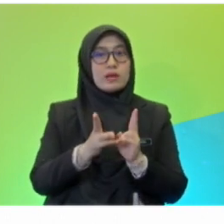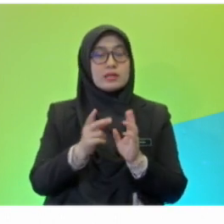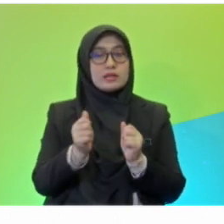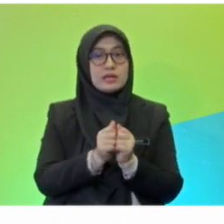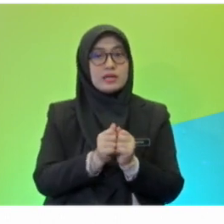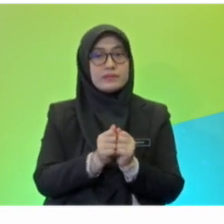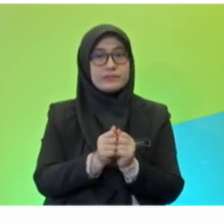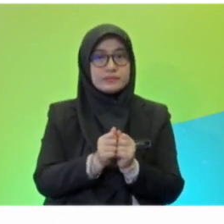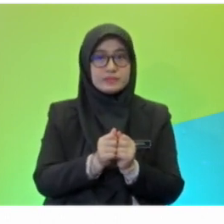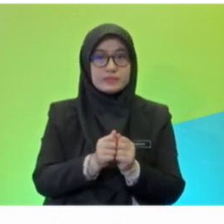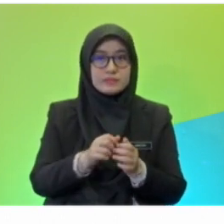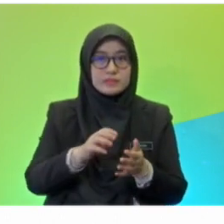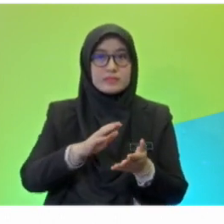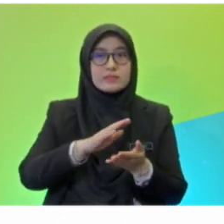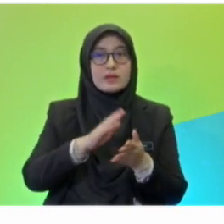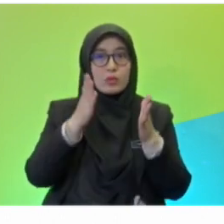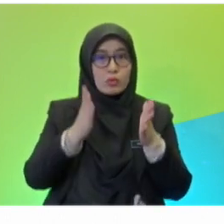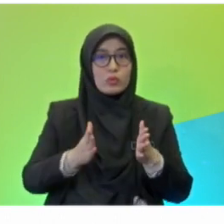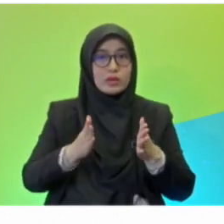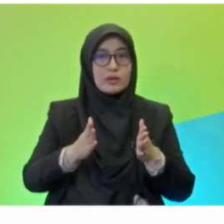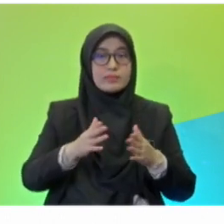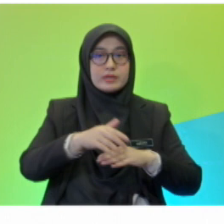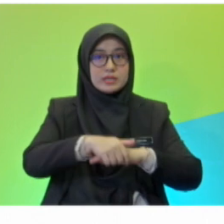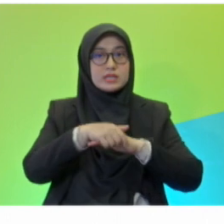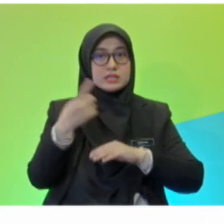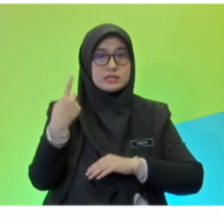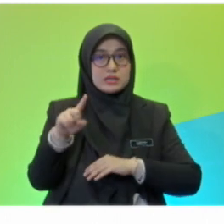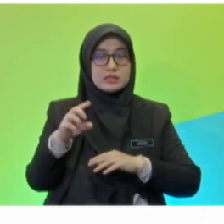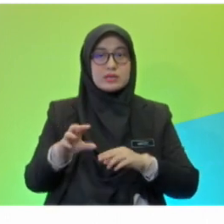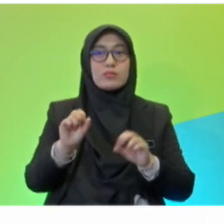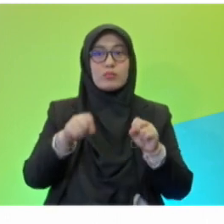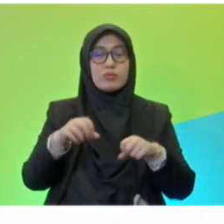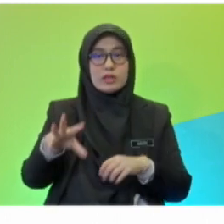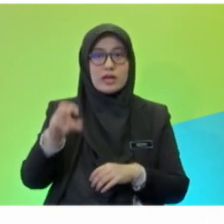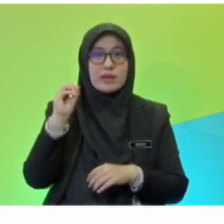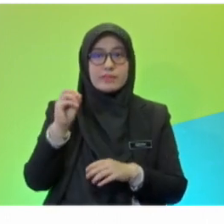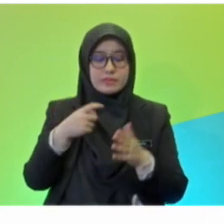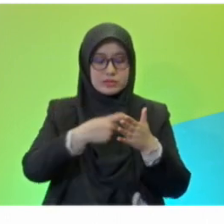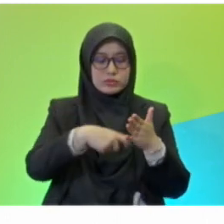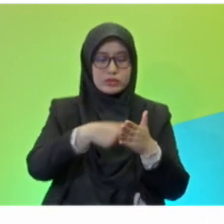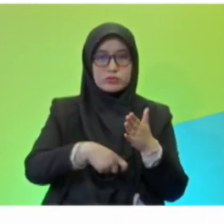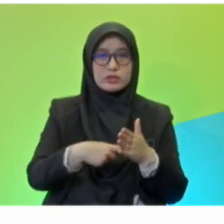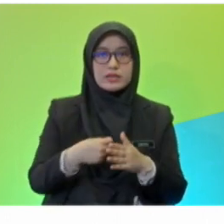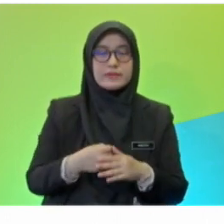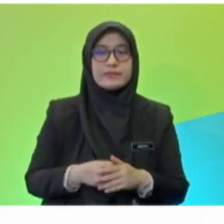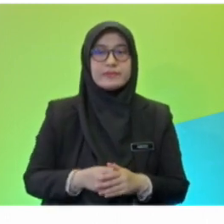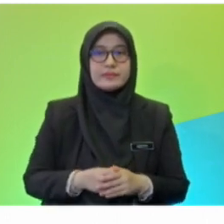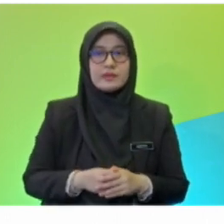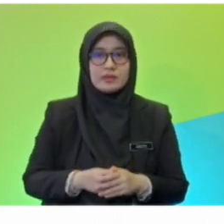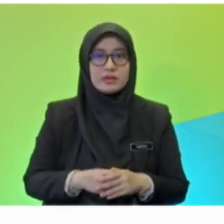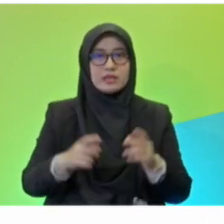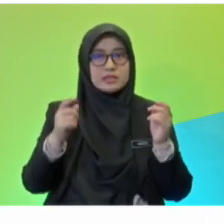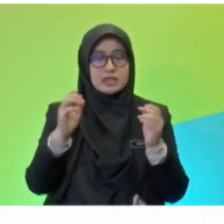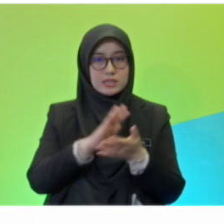mengundang kemarahan nih ah jadi akhirnya perubahan ini juga akan menjurus kepada penentangan yang akan dilakukan